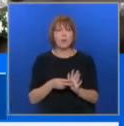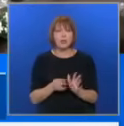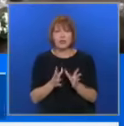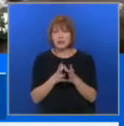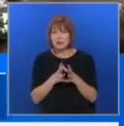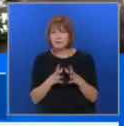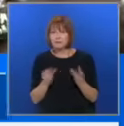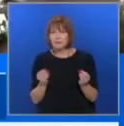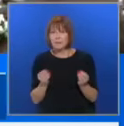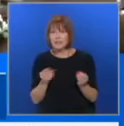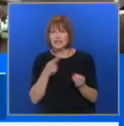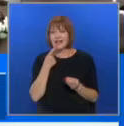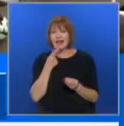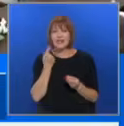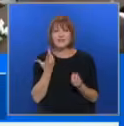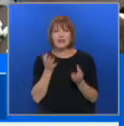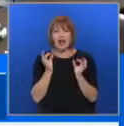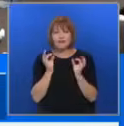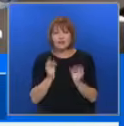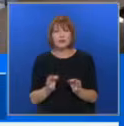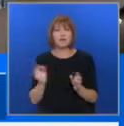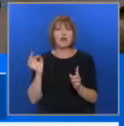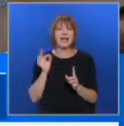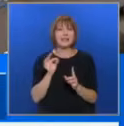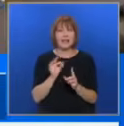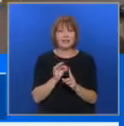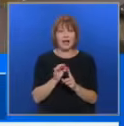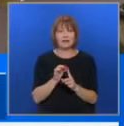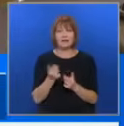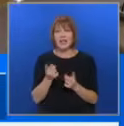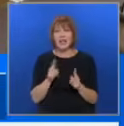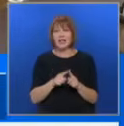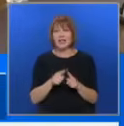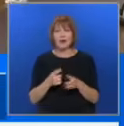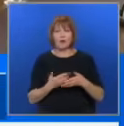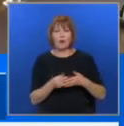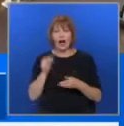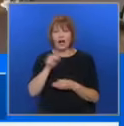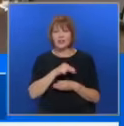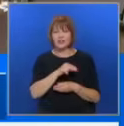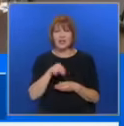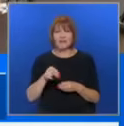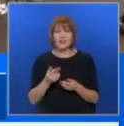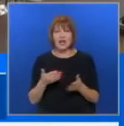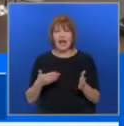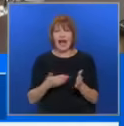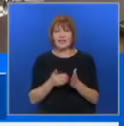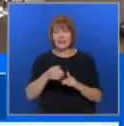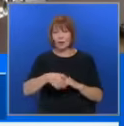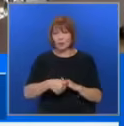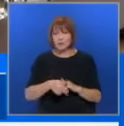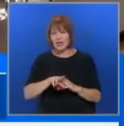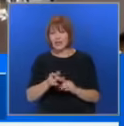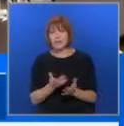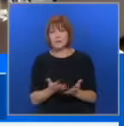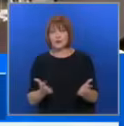си казал какво точно целиш и да го кръщаваш антикорупционно мнозинство. И тук въпросът е дали